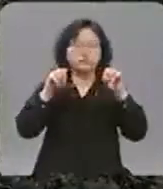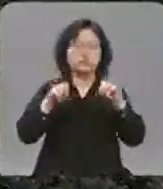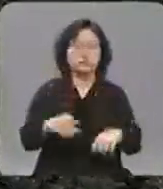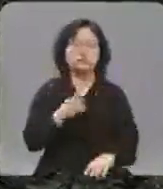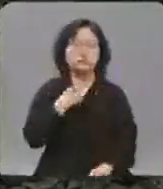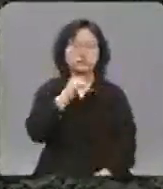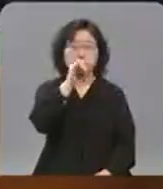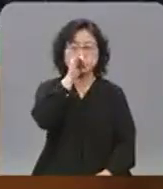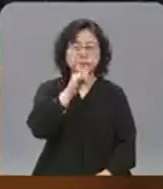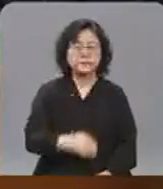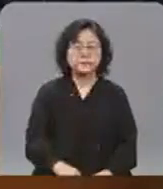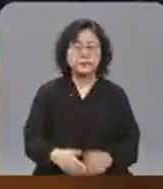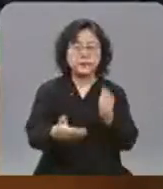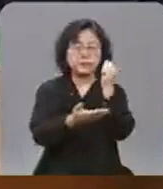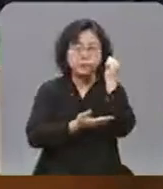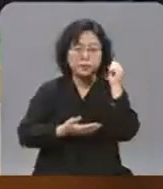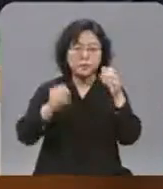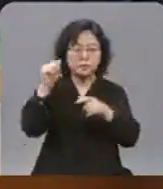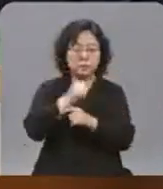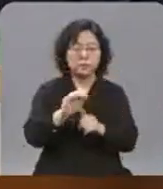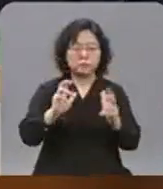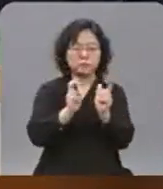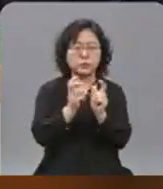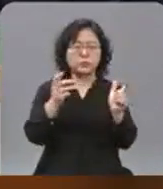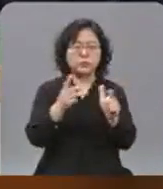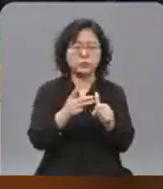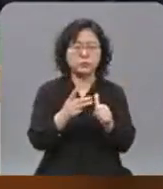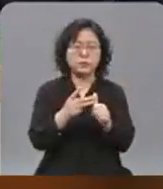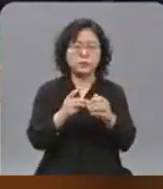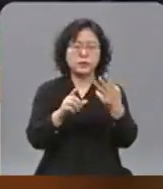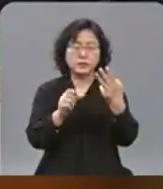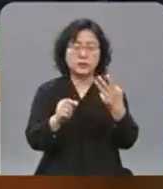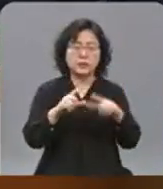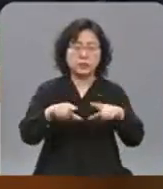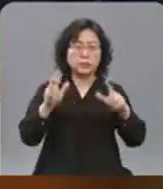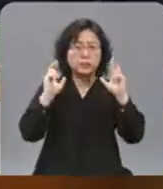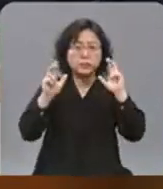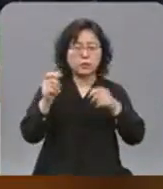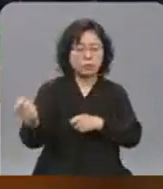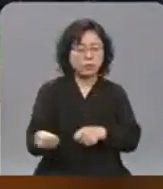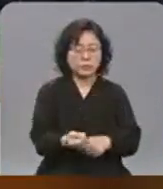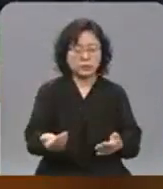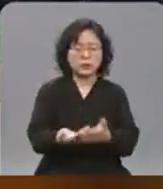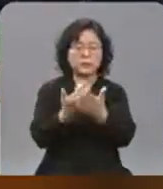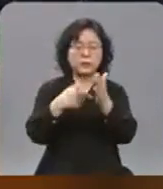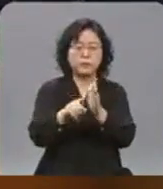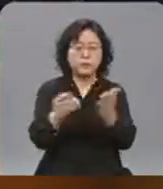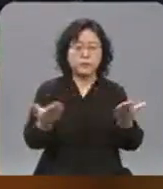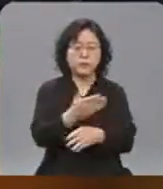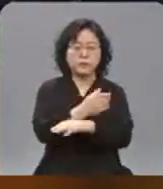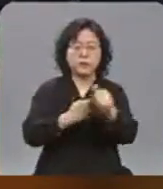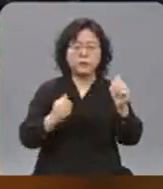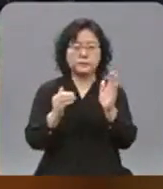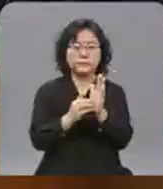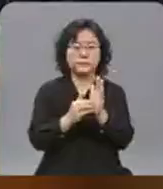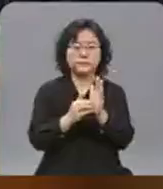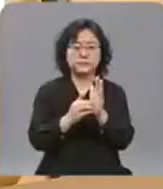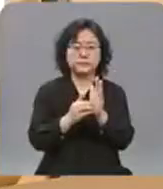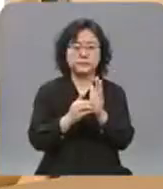곳입니다. 벌채 허가를 내준 구례군은 지난달 민간업자와 골프장 개발을 위한 업무협약을